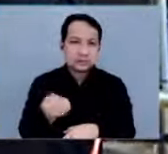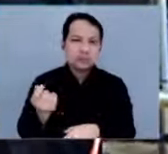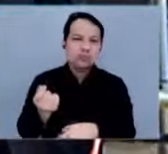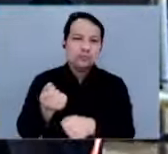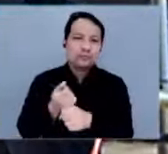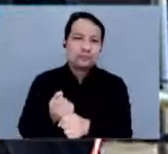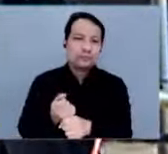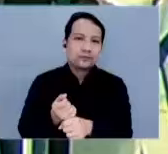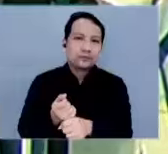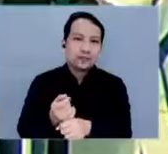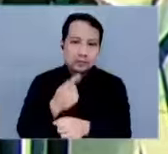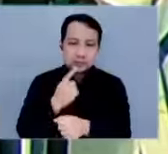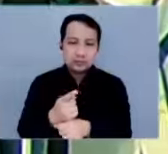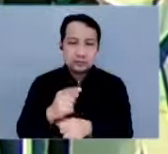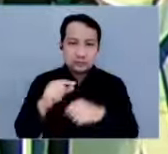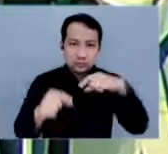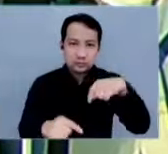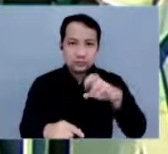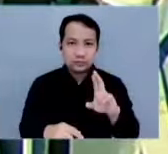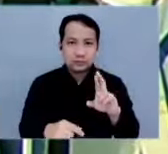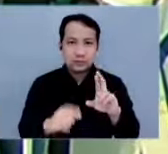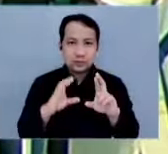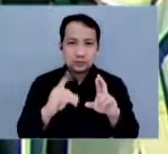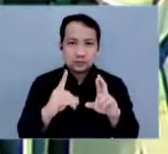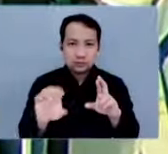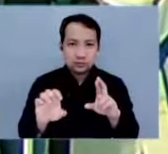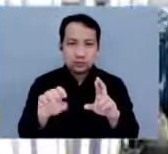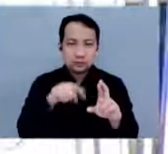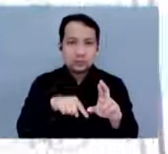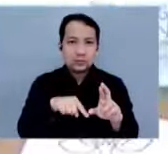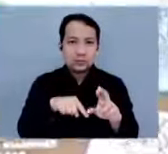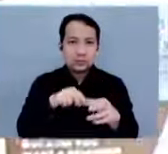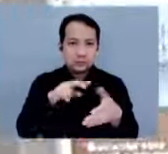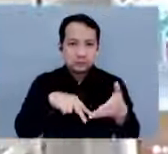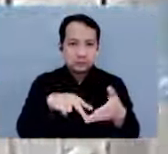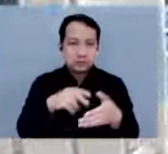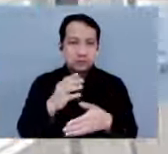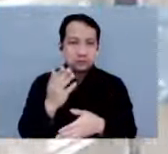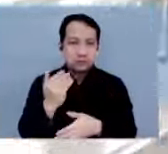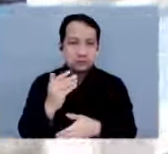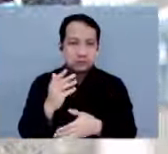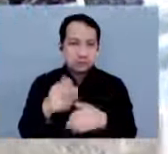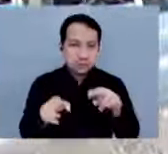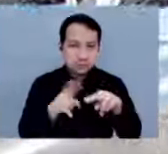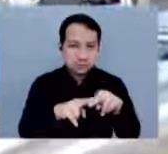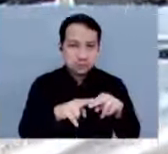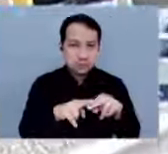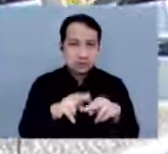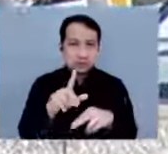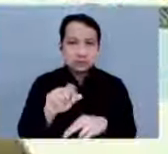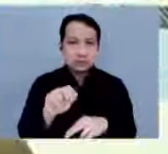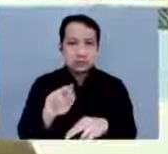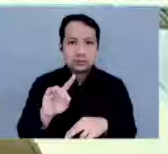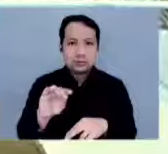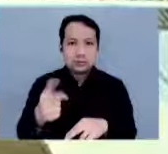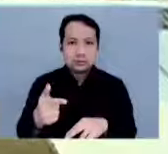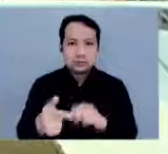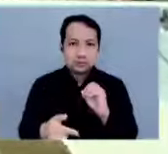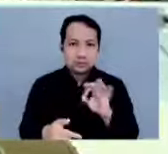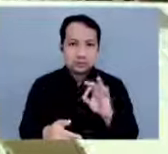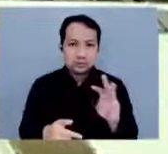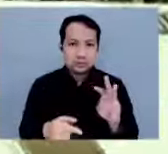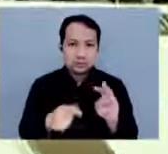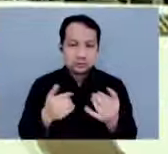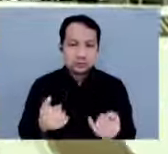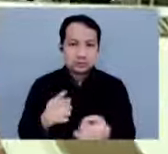Gagamit na rin daw ng QR code sa boarding at pag-check-in ng mga pasahero. Magdadagdag din sila ng mga lounge para sa mga OFW. Sa ngayon,